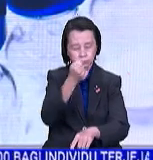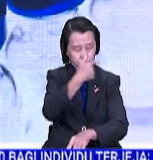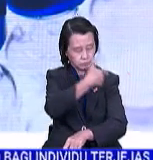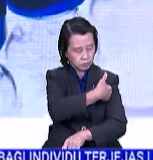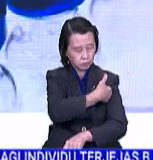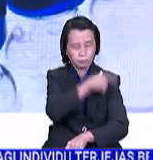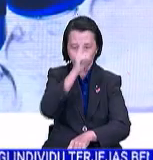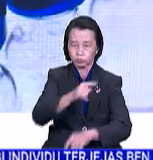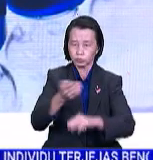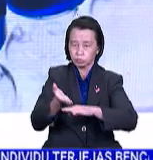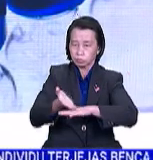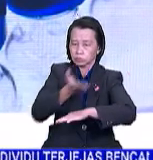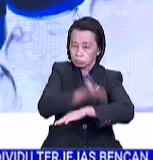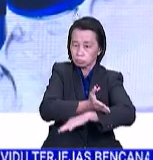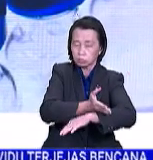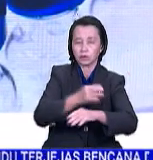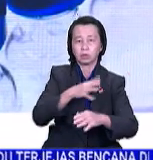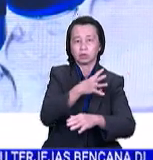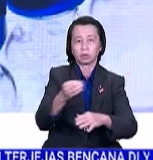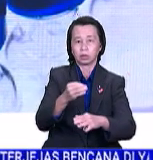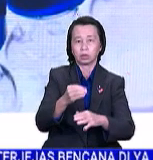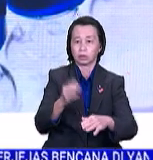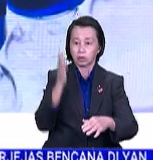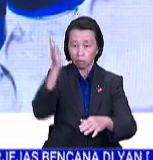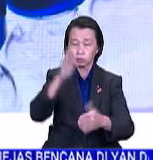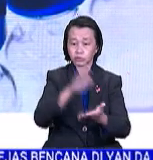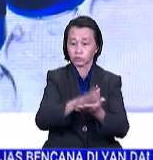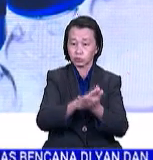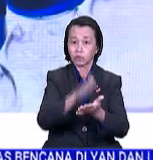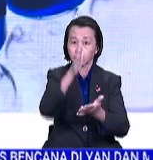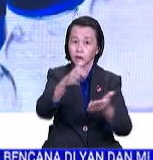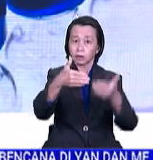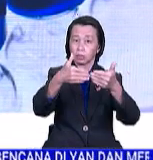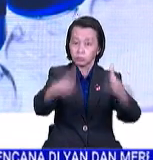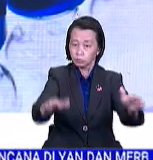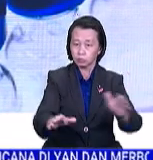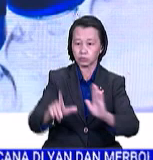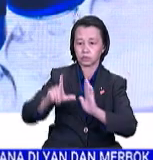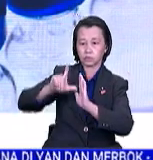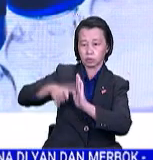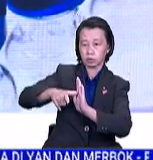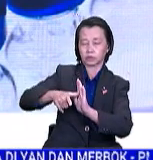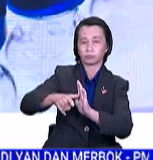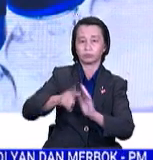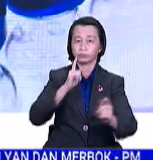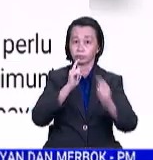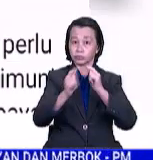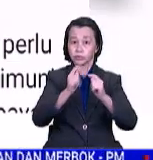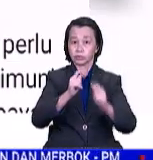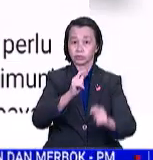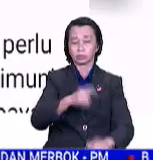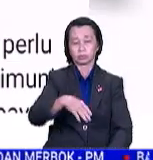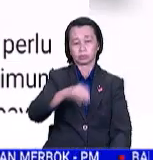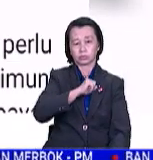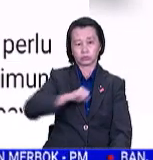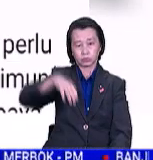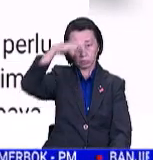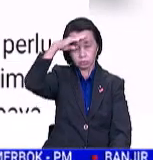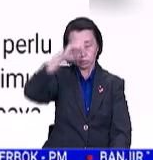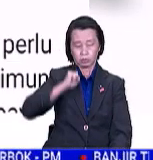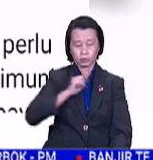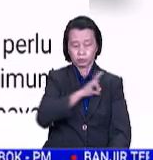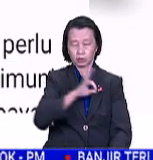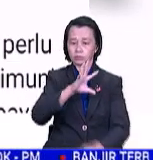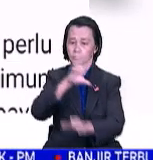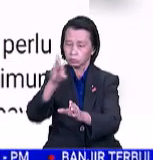wasin perlu dipertimbangkan apatah lagi sesi persekolahan akan dibuka tidak lama lagi kita Baginda kakitangan awam termasuk